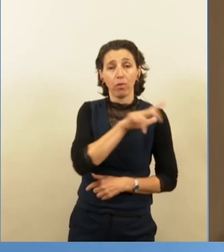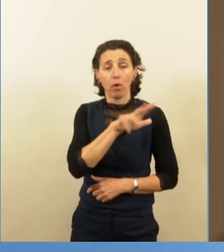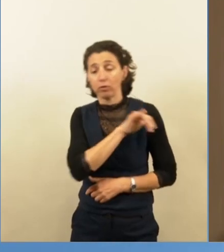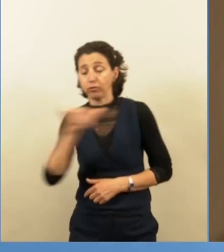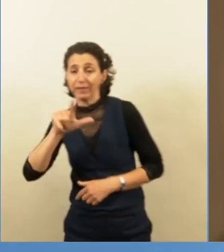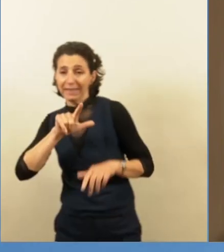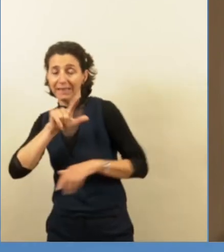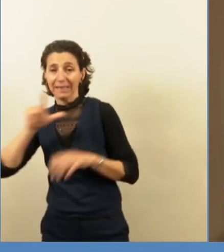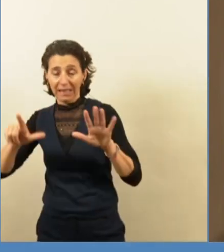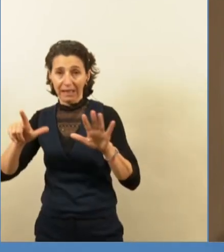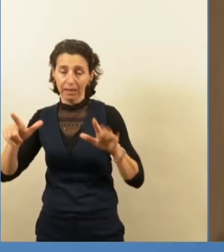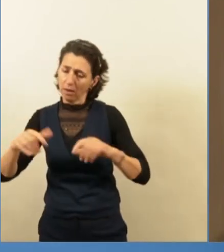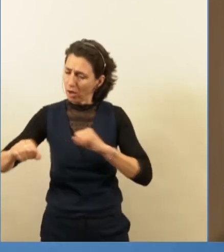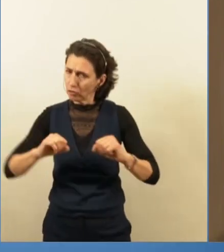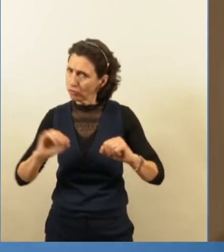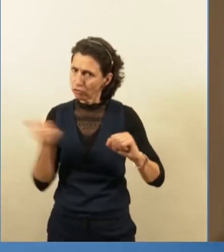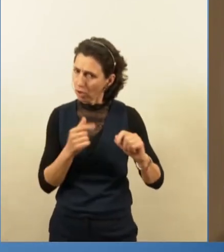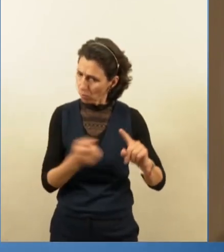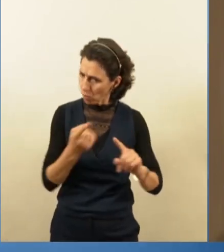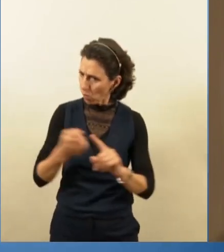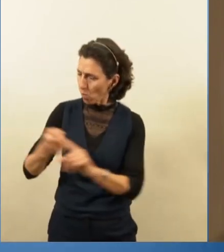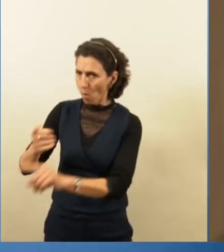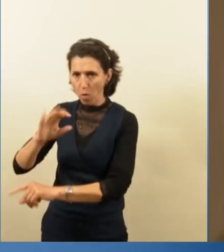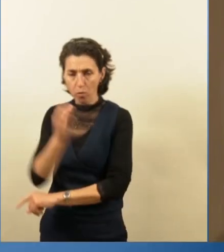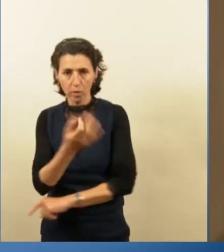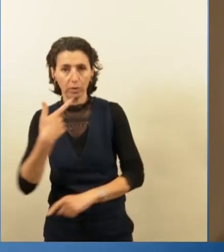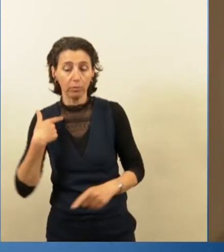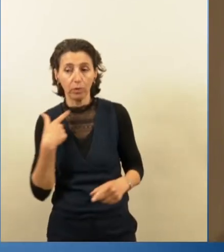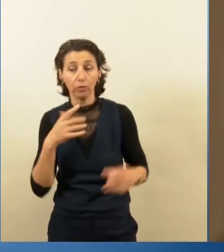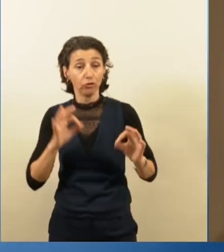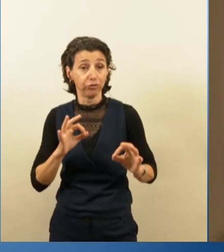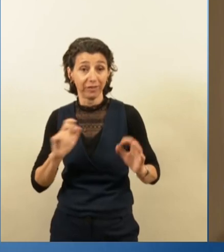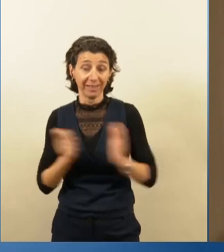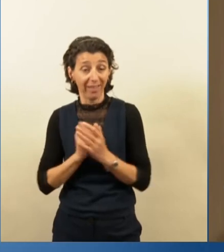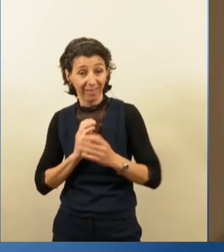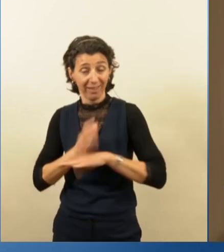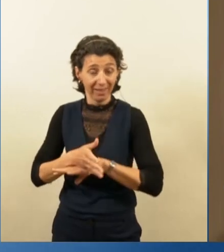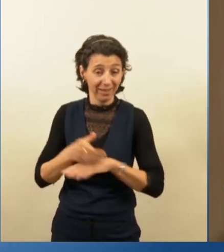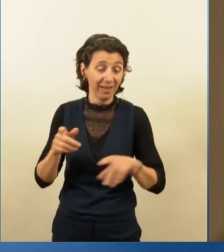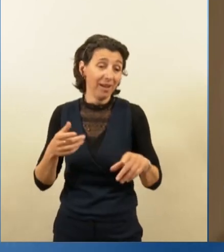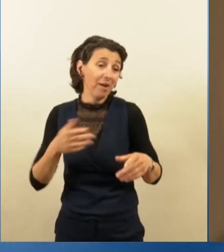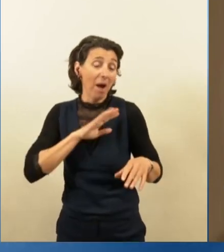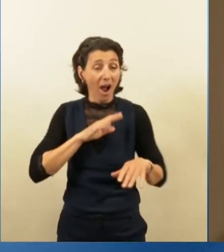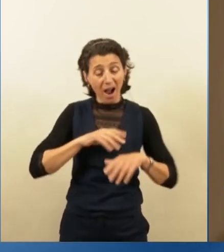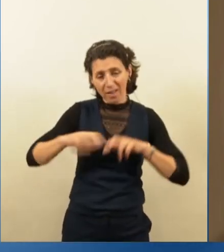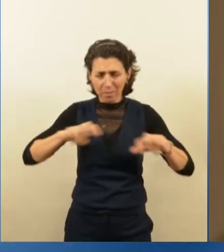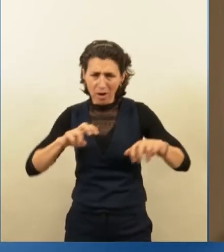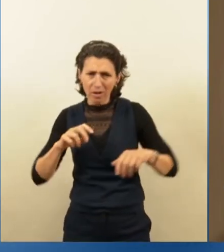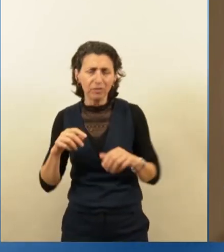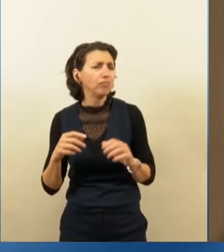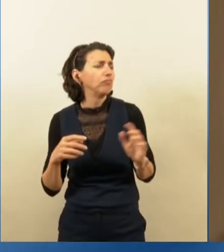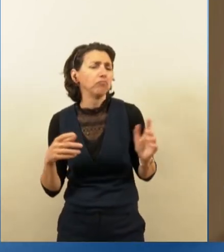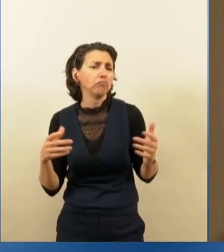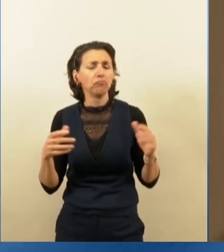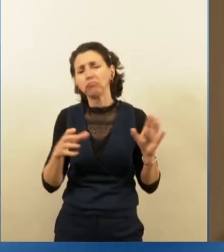que vous les avez quasiment toutes trouvé déjà engagée à votre arrivée dans le cadre de la démarche facteur 4 lancé en